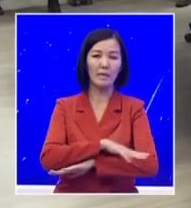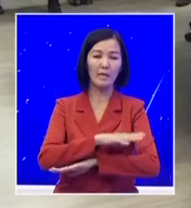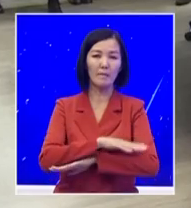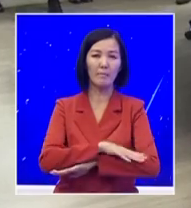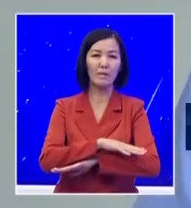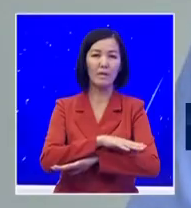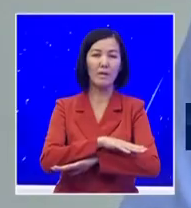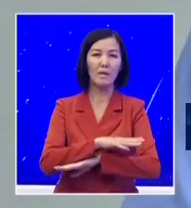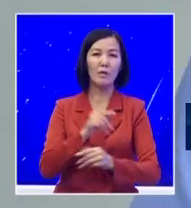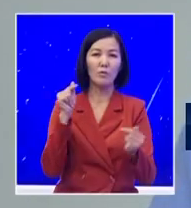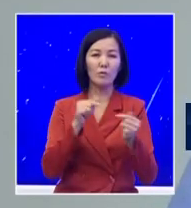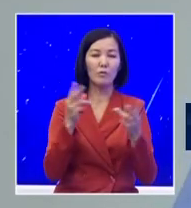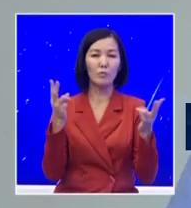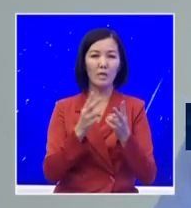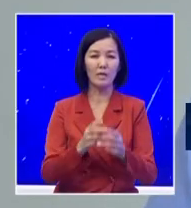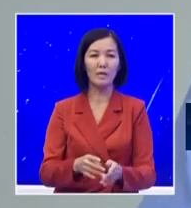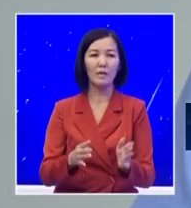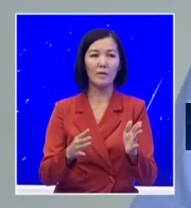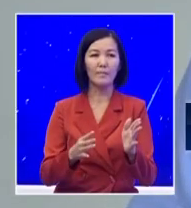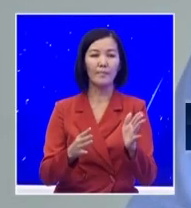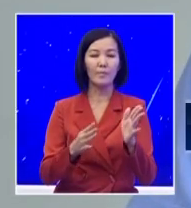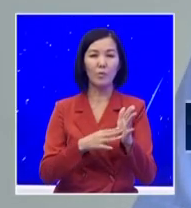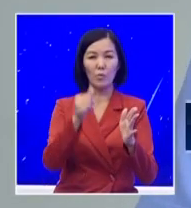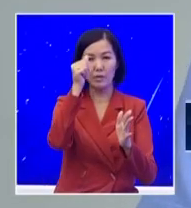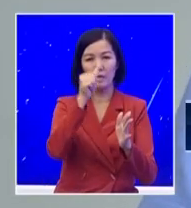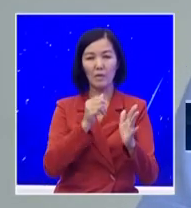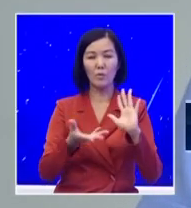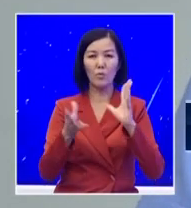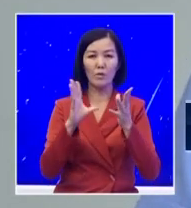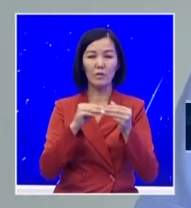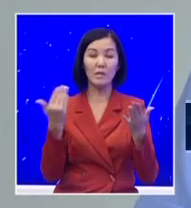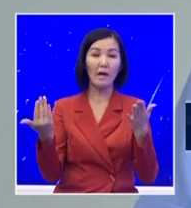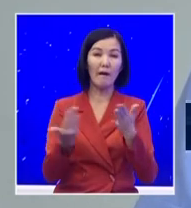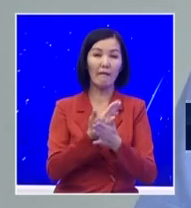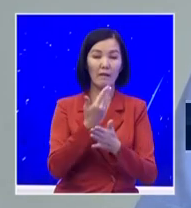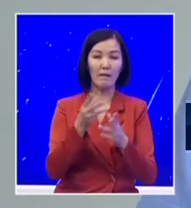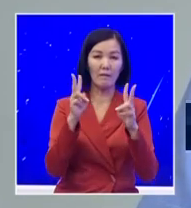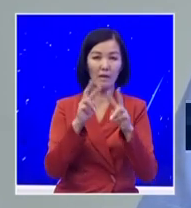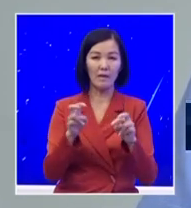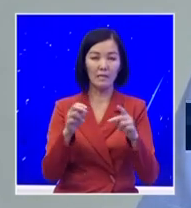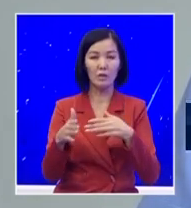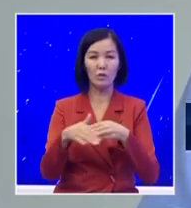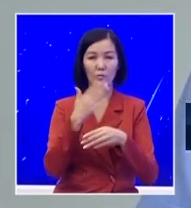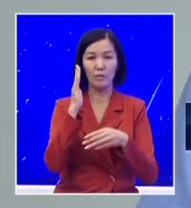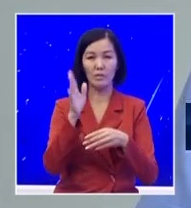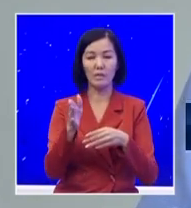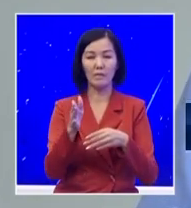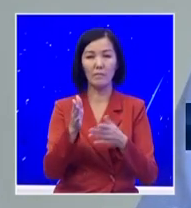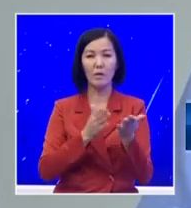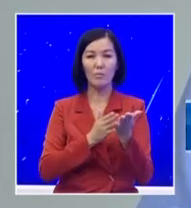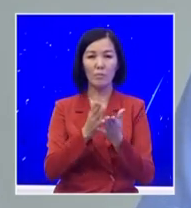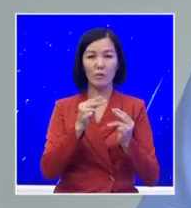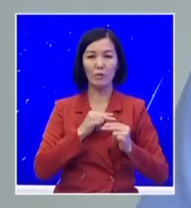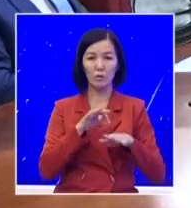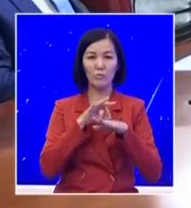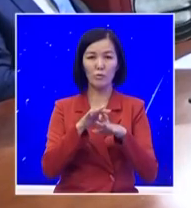шақырды. 9 айдың қорытындысымен департамент басшылығы қайтадан қарайды. Жауапкершілікке тартамыз бұл бағытта жұмыс